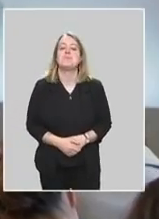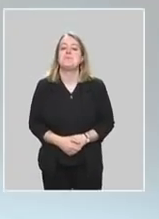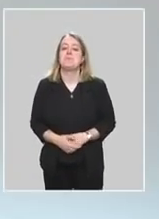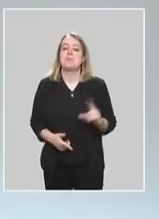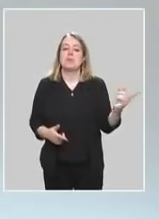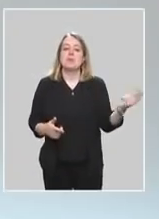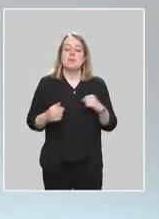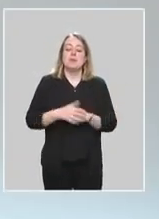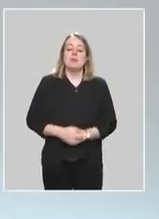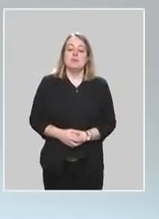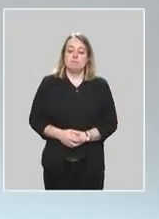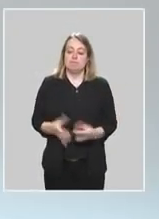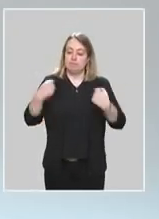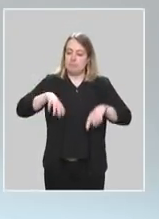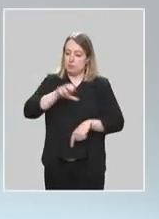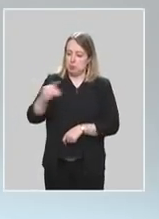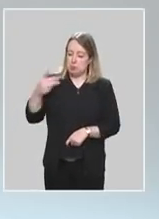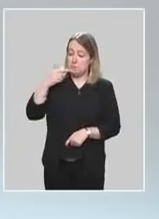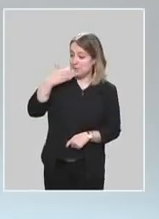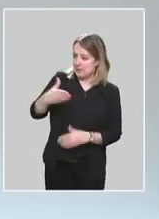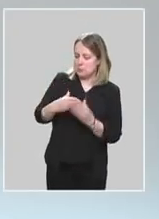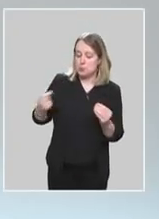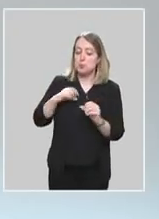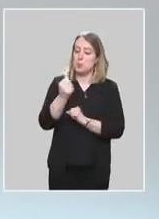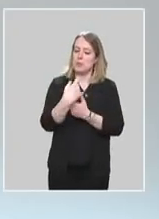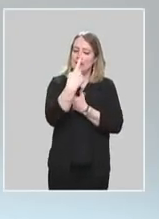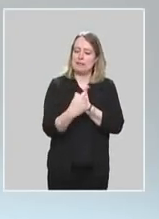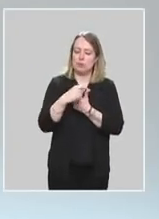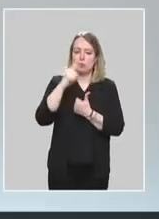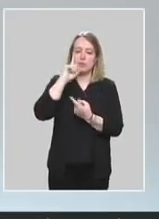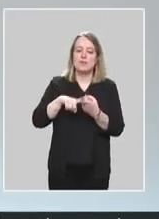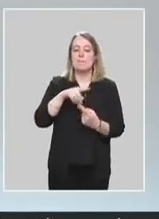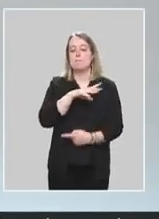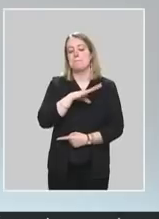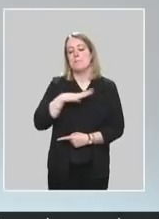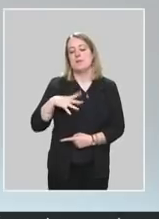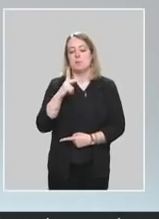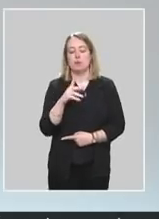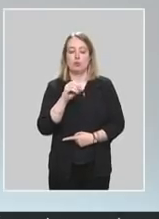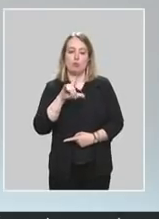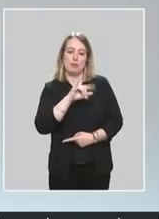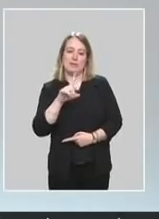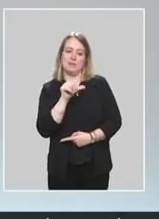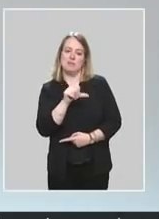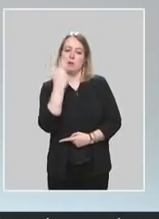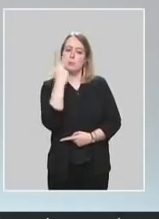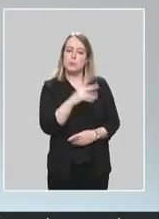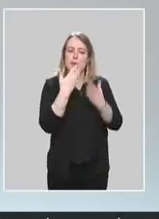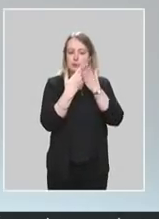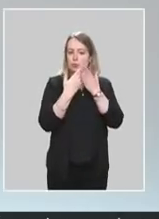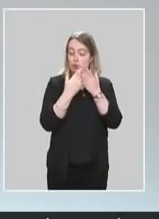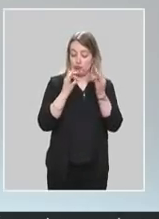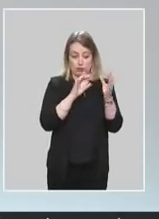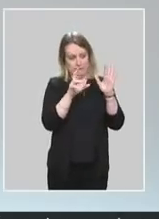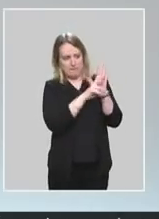Bien, merci pour ces deux questions. Là, sur la première, vous faites référence à l'étude de Mme Colizza. C'est en effet l'étude de référence pour ce que nous sommes en